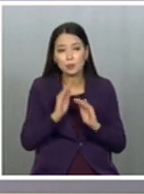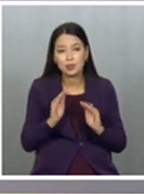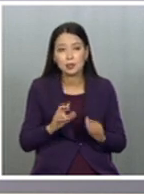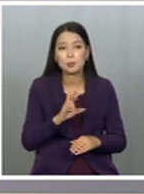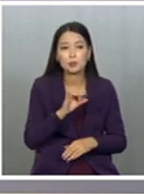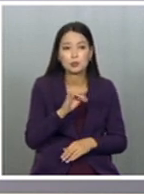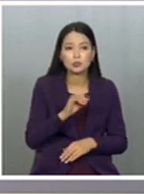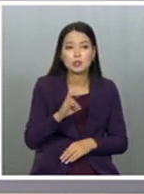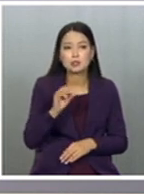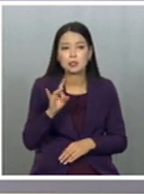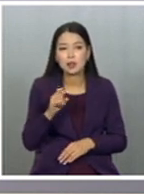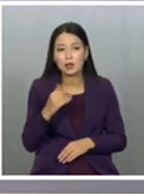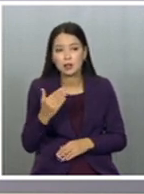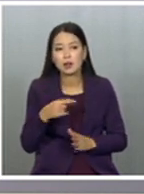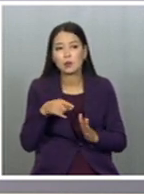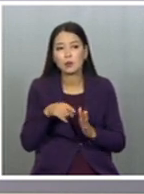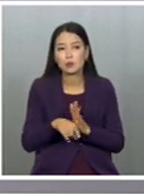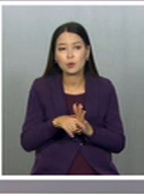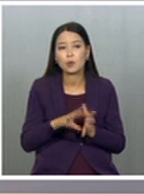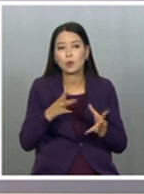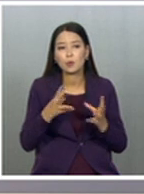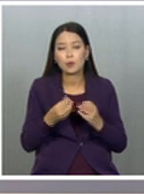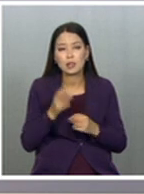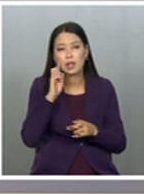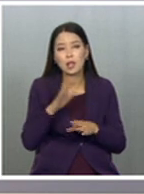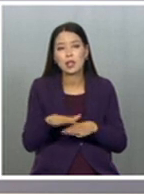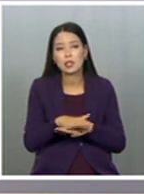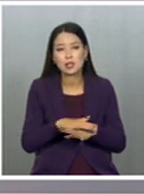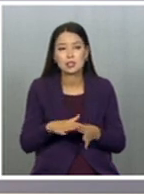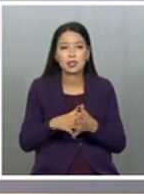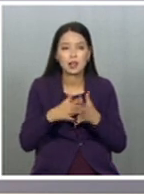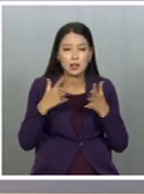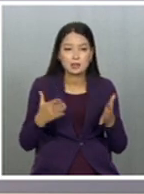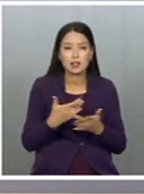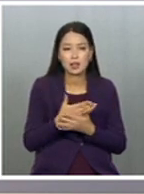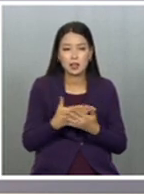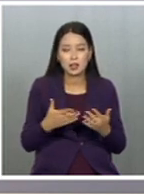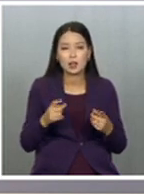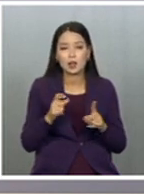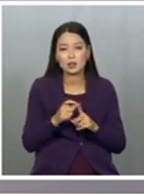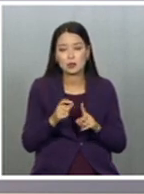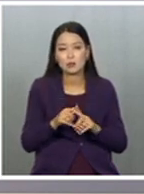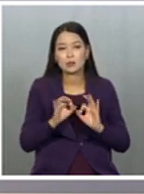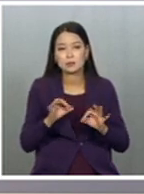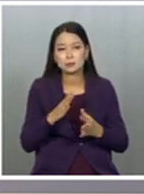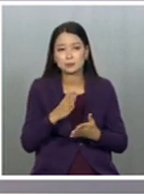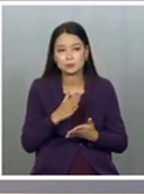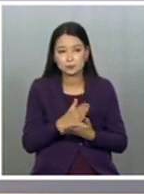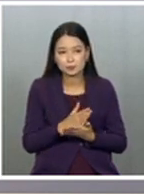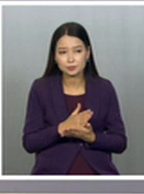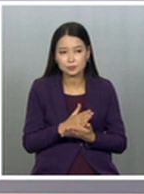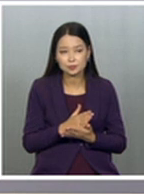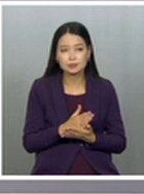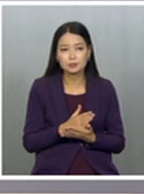Сараның қолдауынан кейін Сара өз елінен жиен құлдан басын арашалап беруді сұрайды. Ел қандай шешімге келді